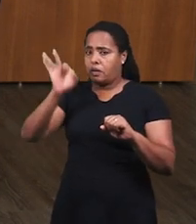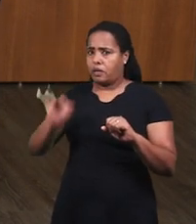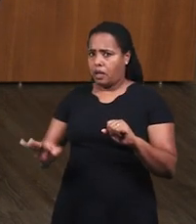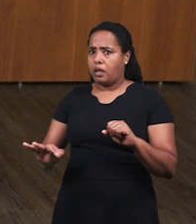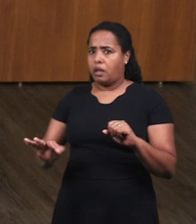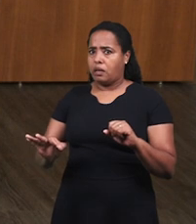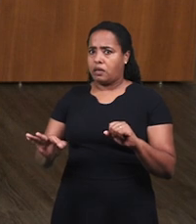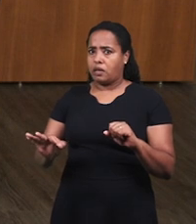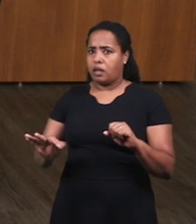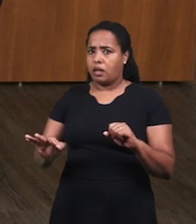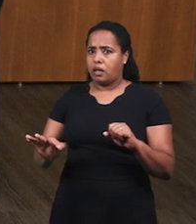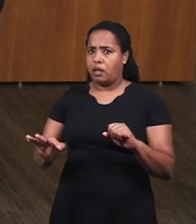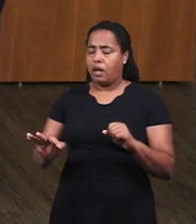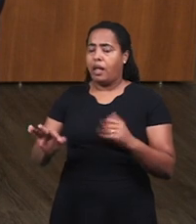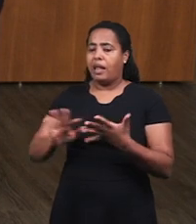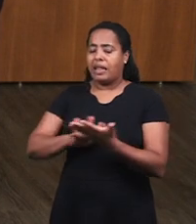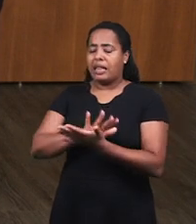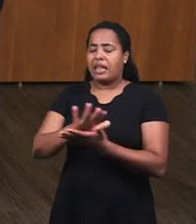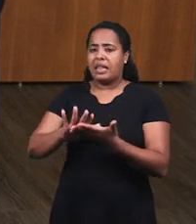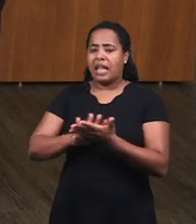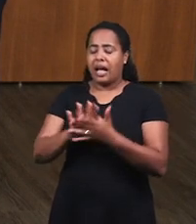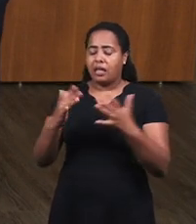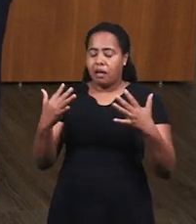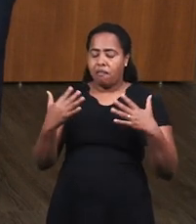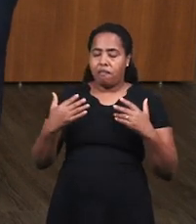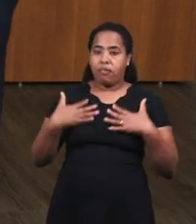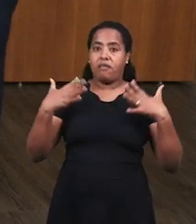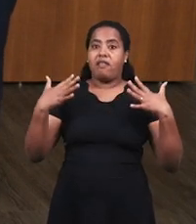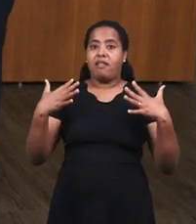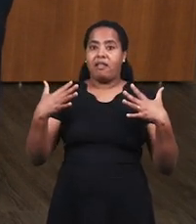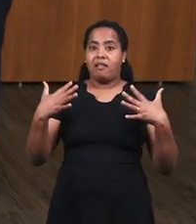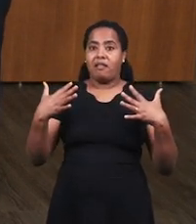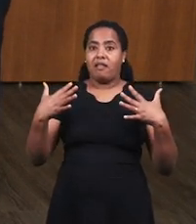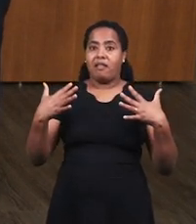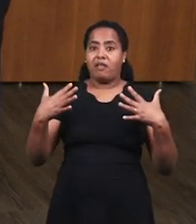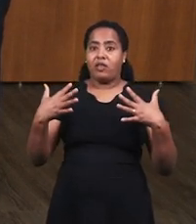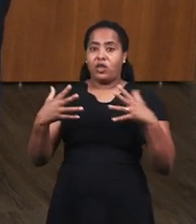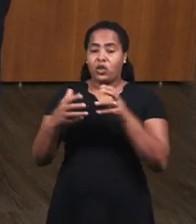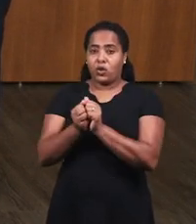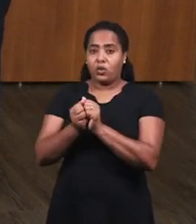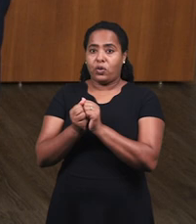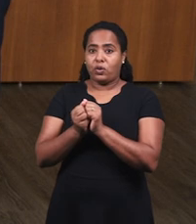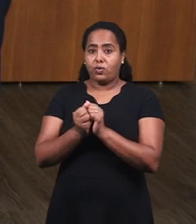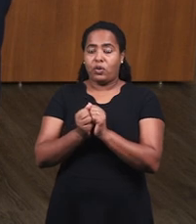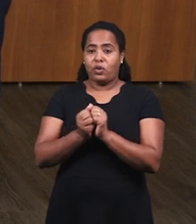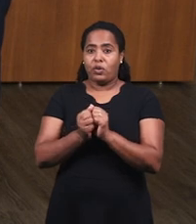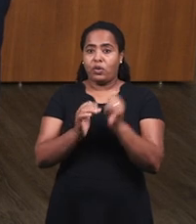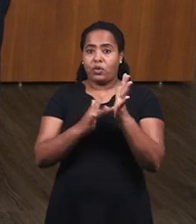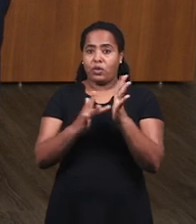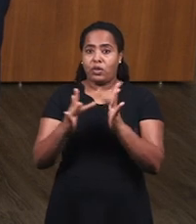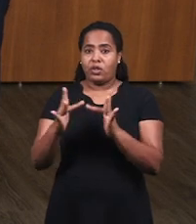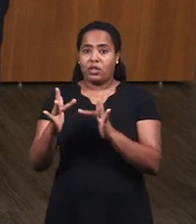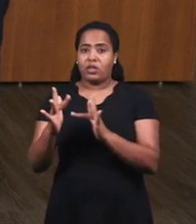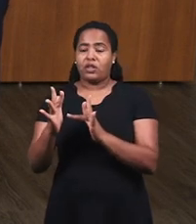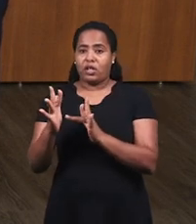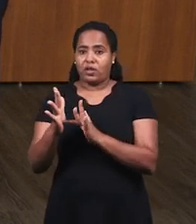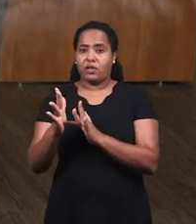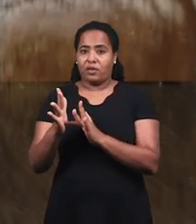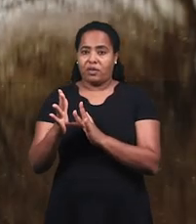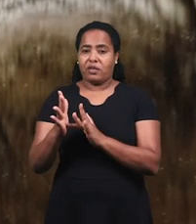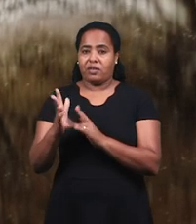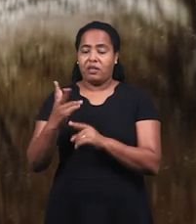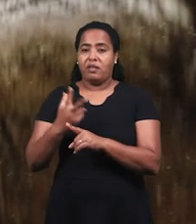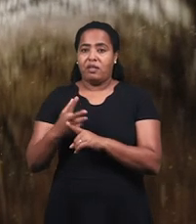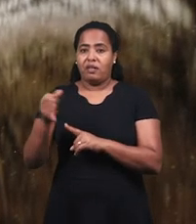с уверенностью. Потому что ничто нас не запугает, когда Христос